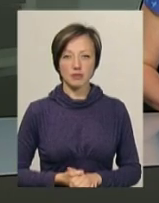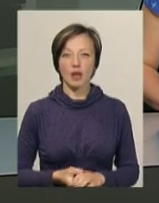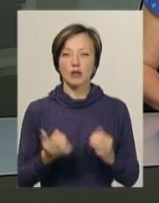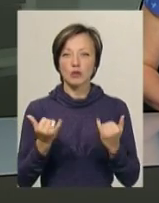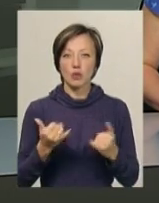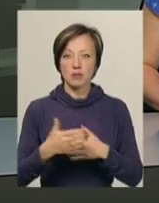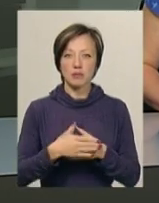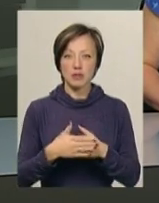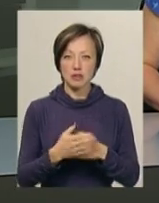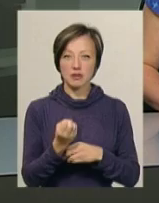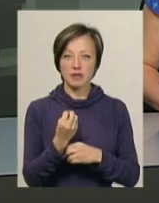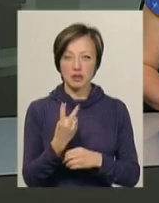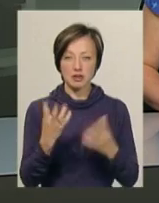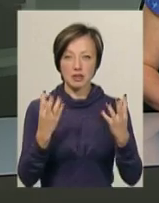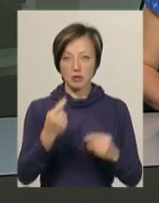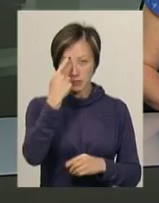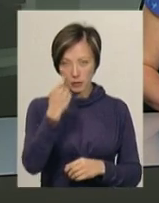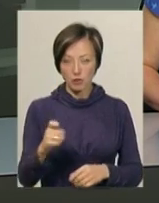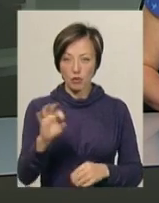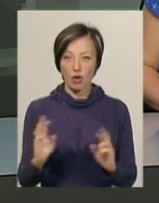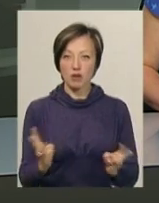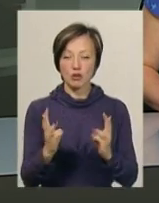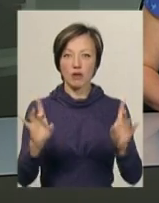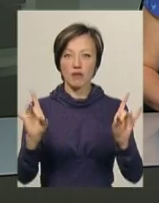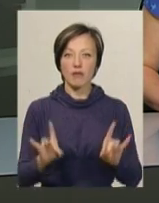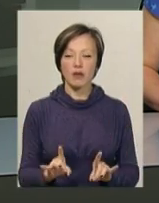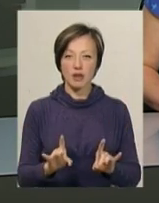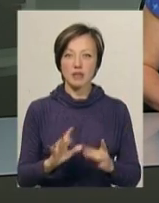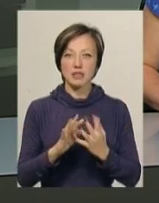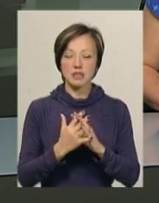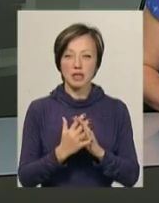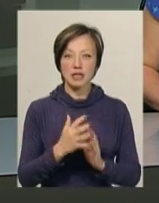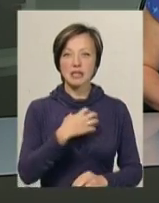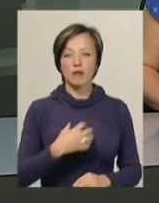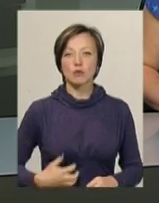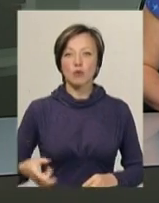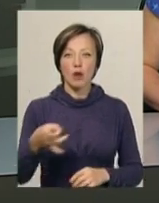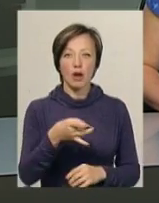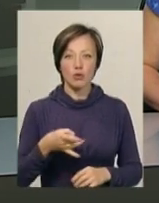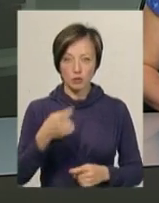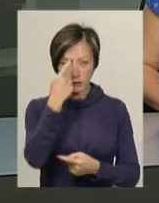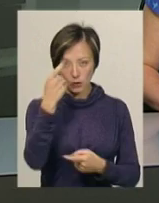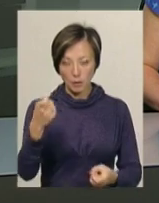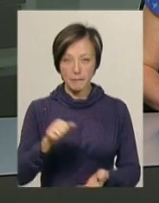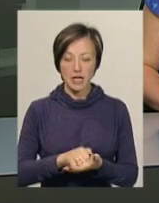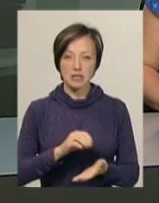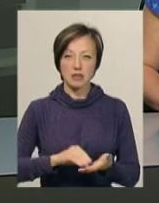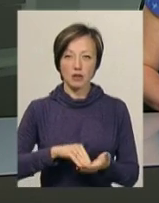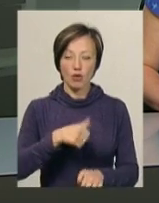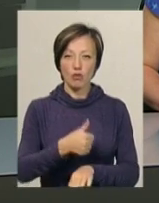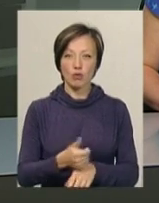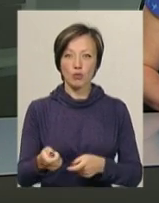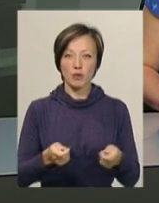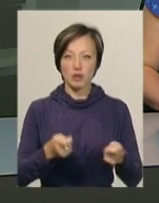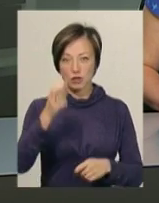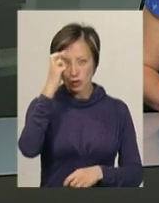Сьогодні близько опівдня надійшло повідомлення про пожежу кафе у селі Старий Кривин Славутського району. Про це повідомив прес-секретар Головного